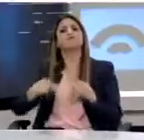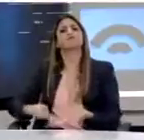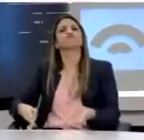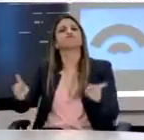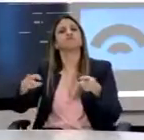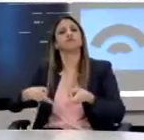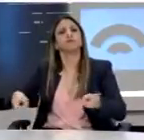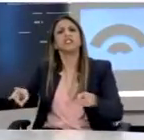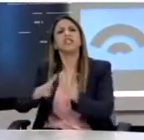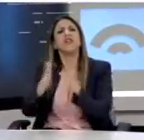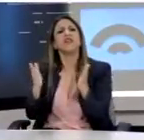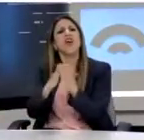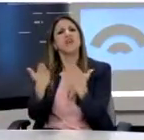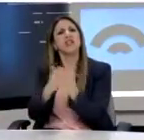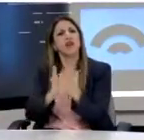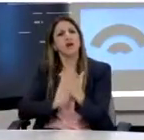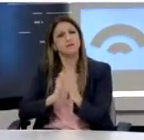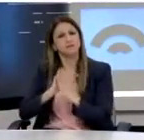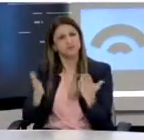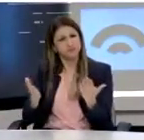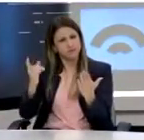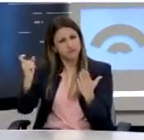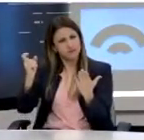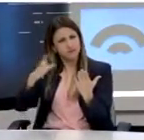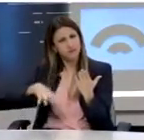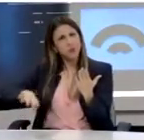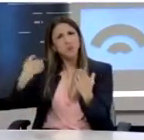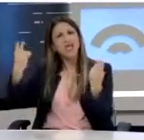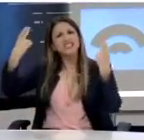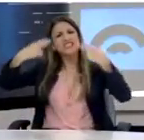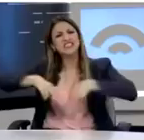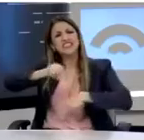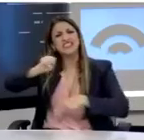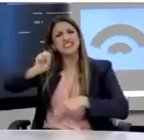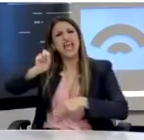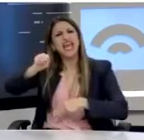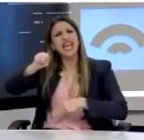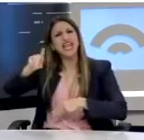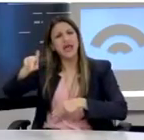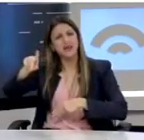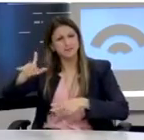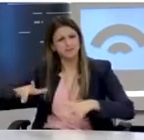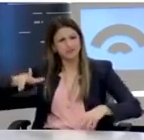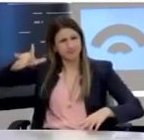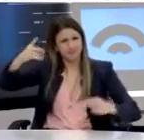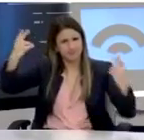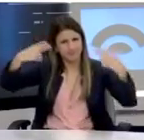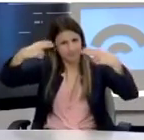καθεστώς για τα διαβατήρια των πολιτών της γειτονικής χώρας στον χώρο Σέγγεν. Πού ήσασταν, παιδιά, εσείς οι Μακεδονομάχοι τόσα